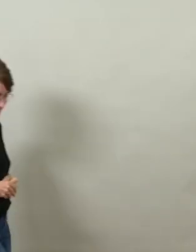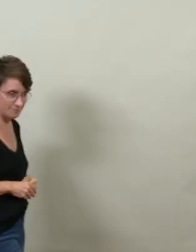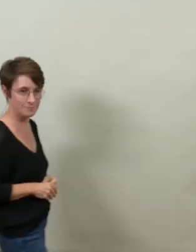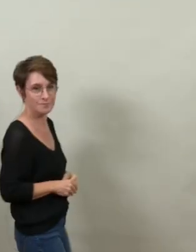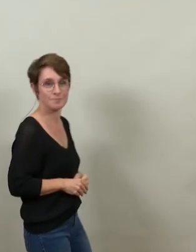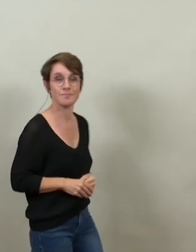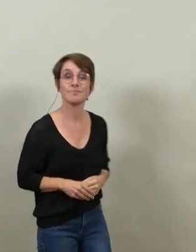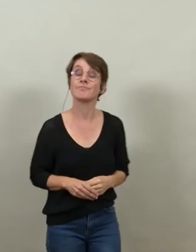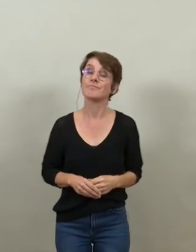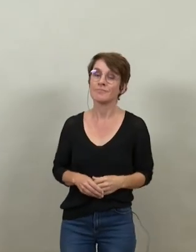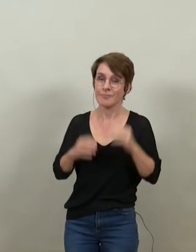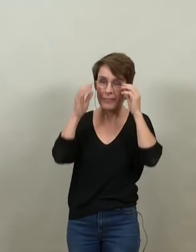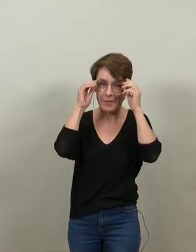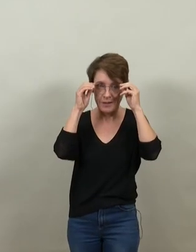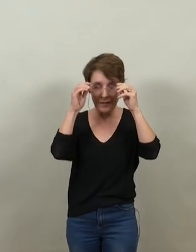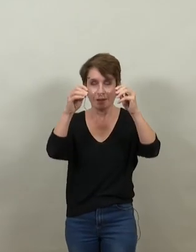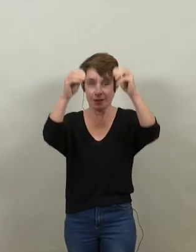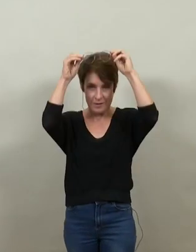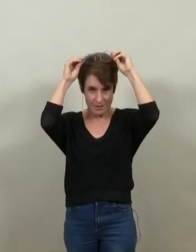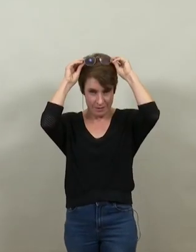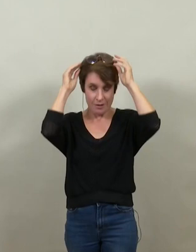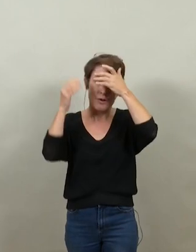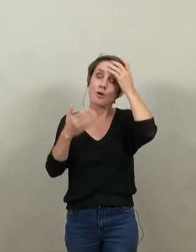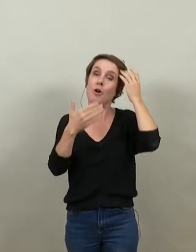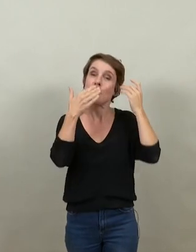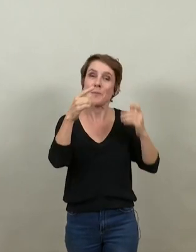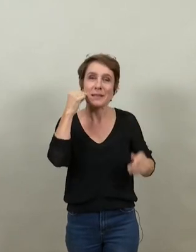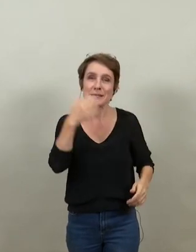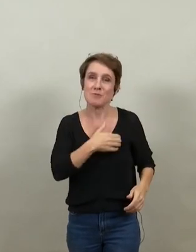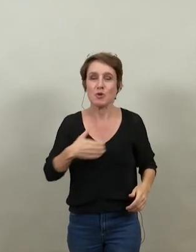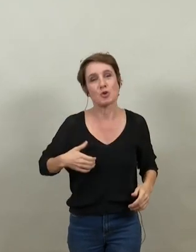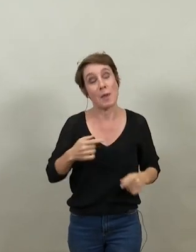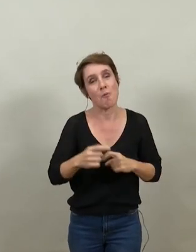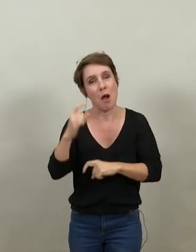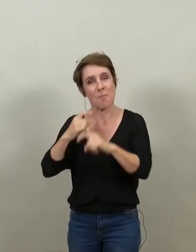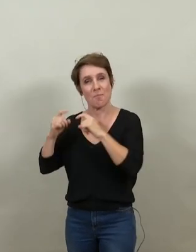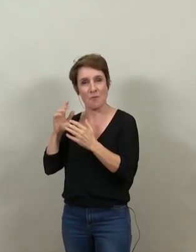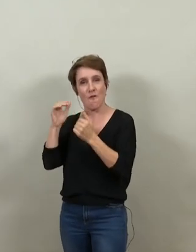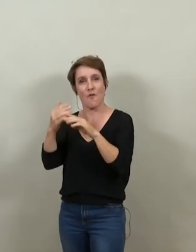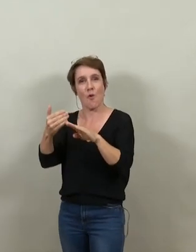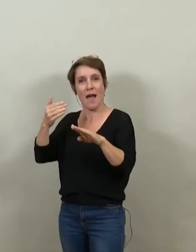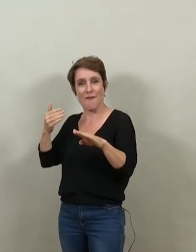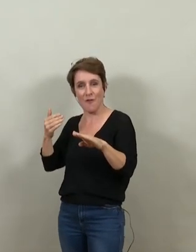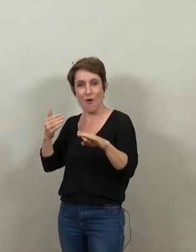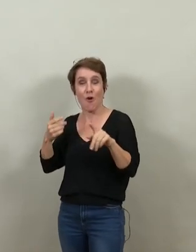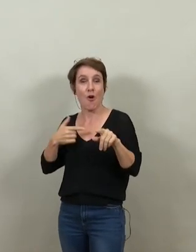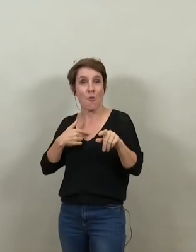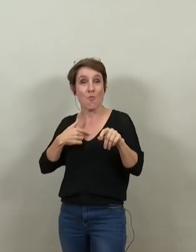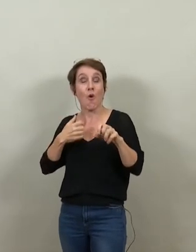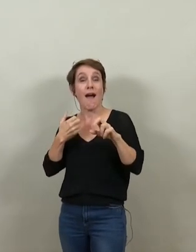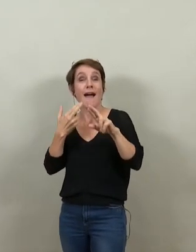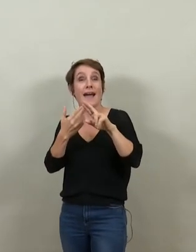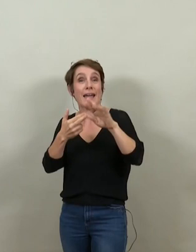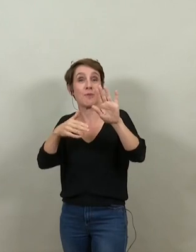oui merci Monsieur le Maire alors pardon mais je reviens au vœux d'avance on a bien senti la petite manœuvre pour éviter de parler du sujet j'ai même pas eu le temps de lever le doigt en réponse à la